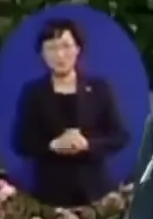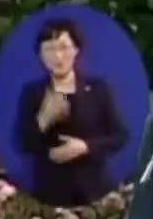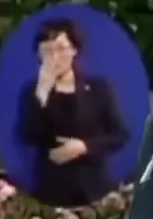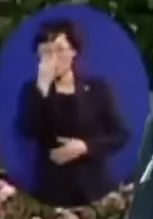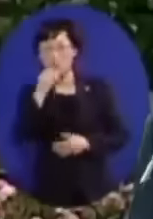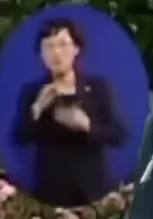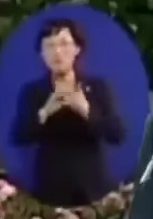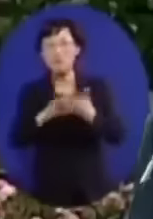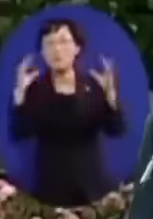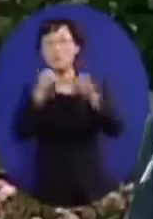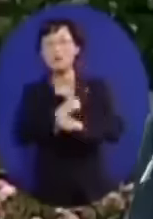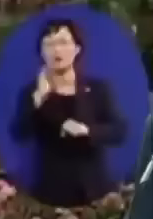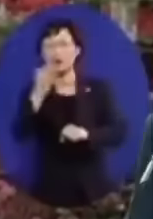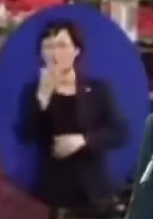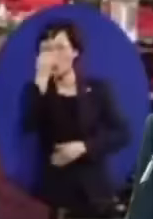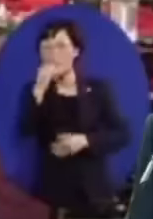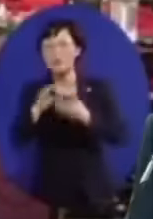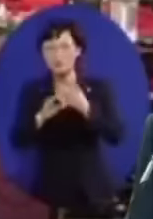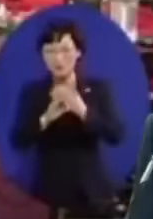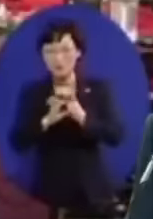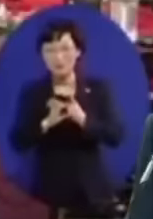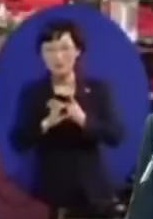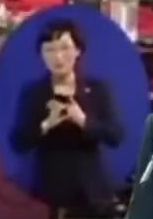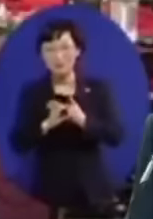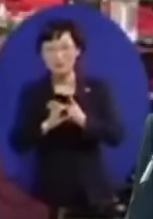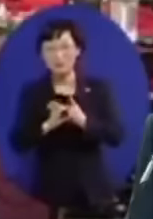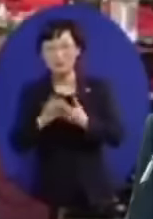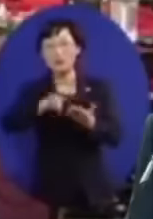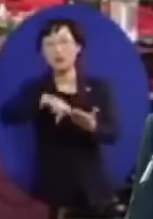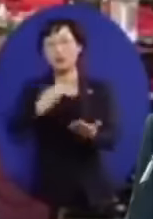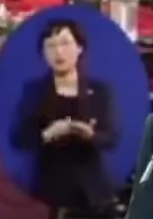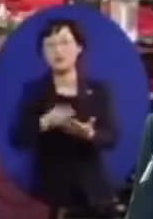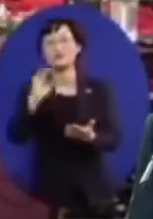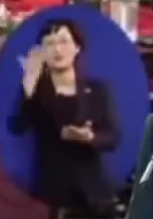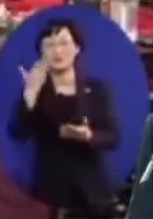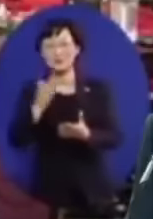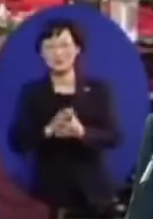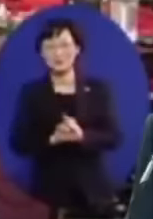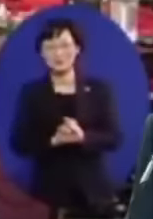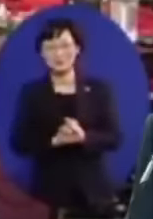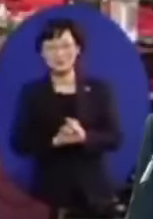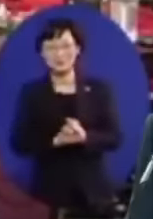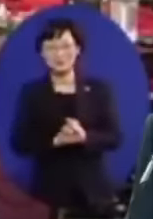교만하면 폐망하고 그만하면 자빠지는 것입니다.